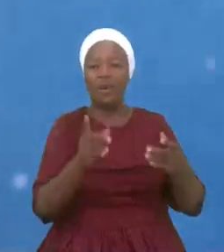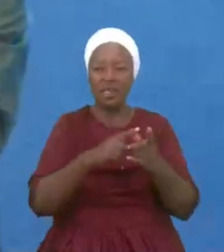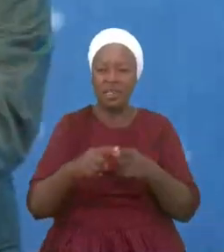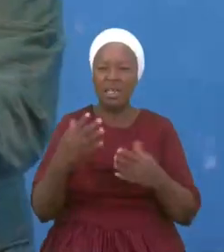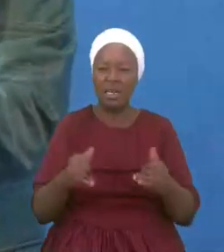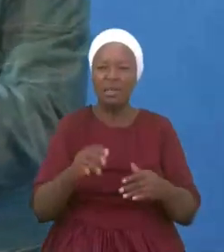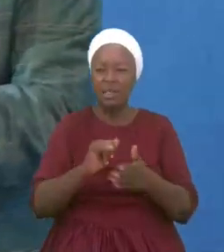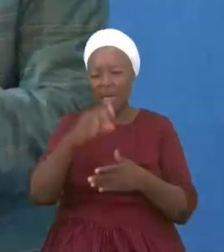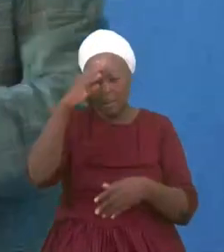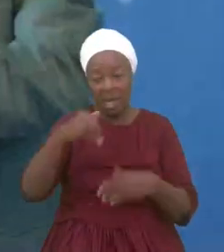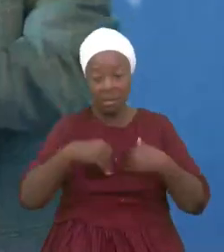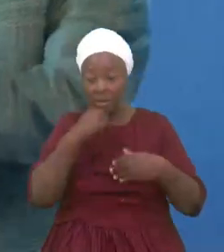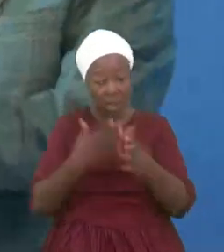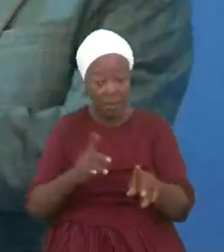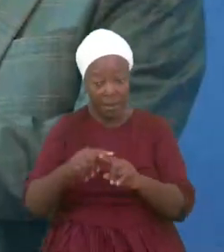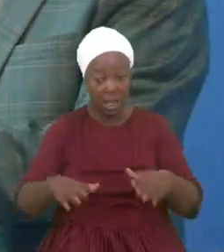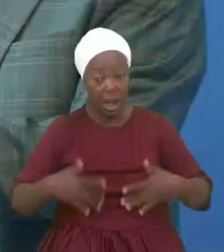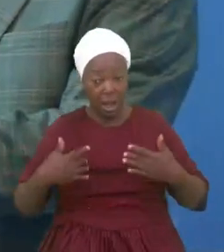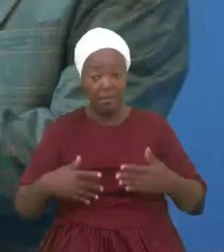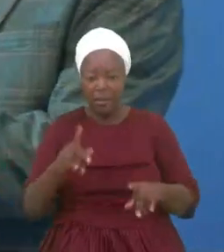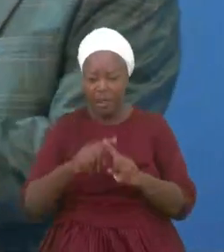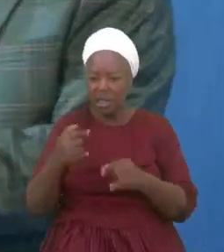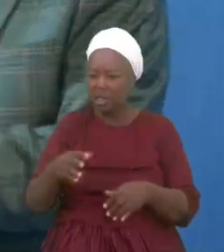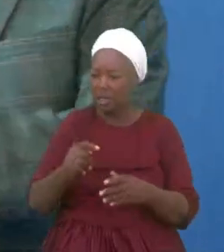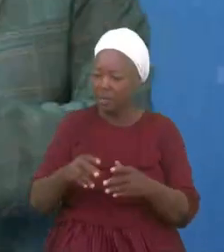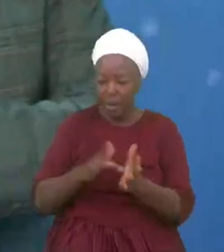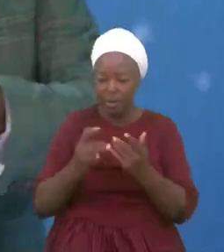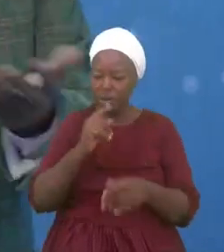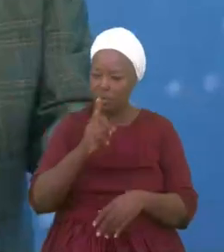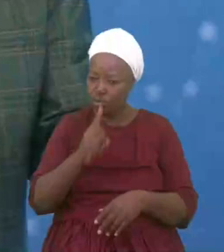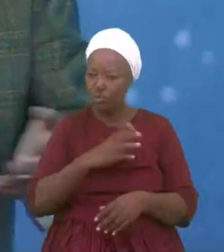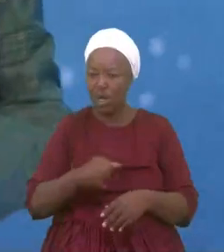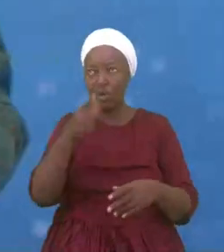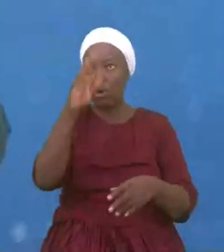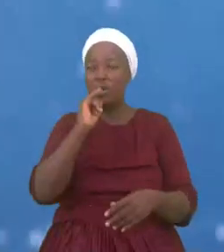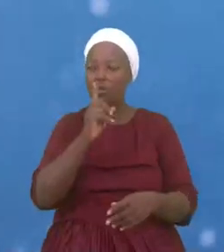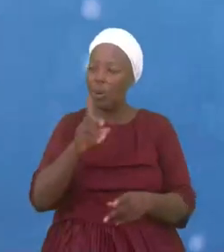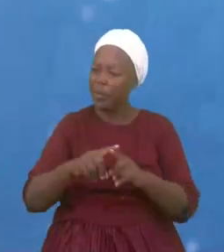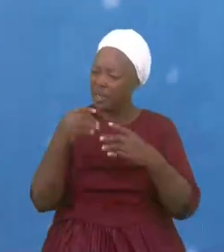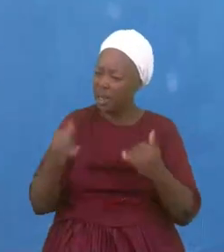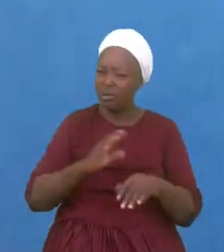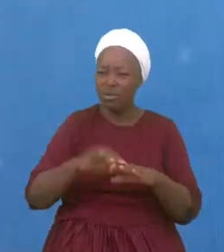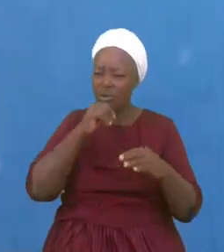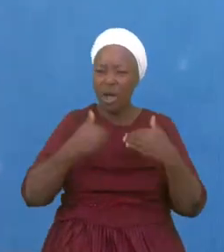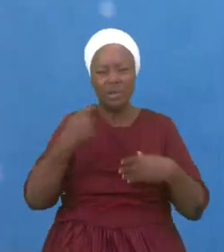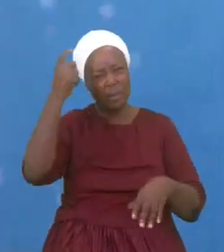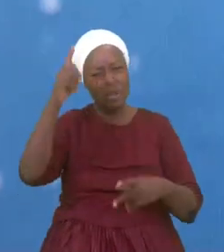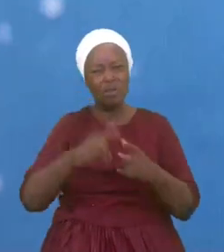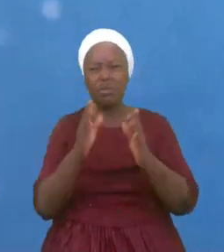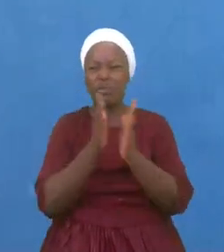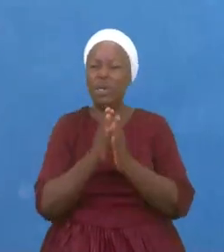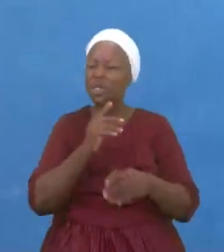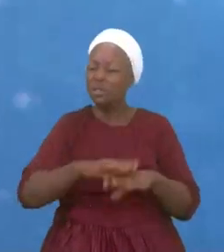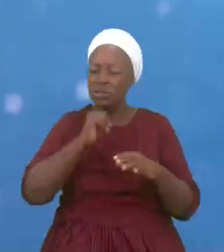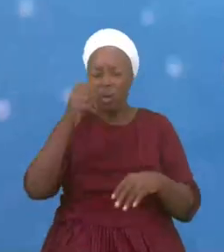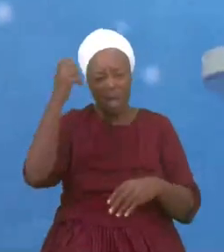homme qui est tombé dans le fleuve et il n'est pas mort il est vivant et la Bible est vrai et Dieu est